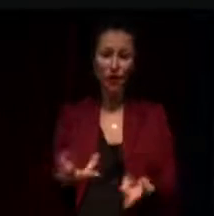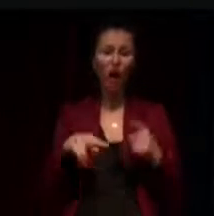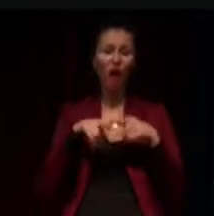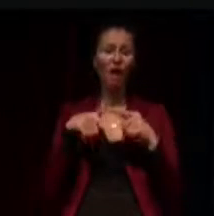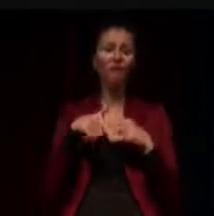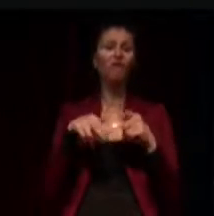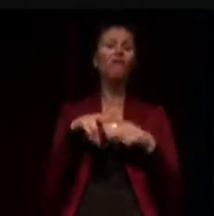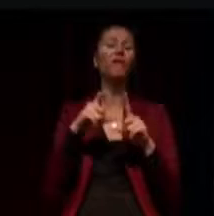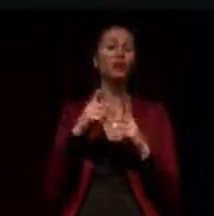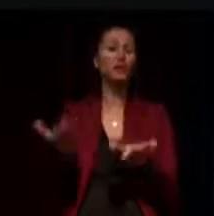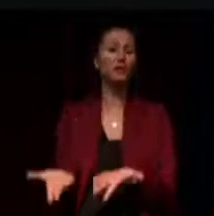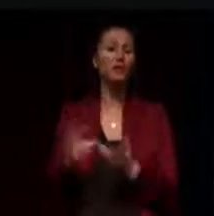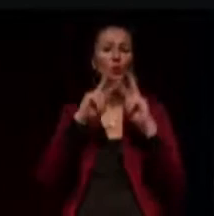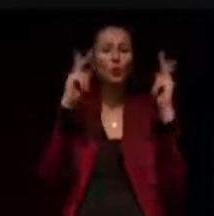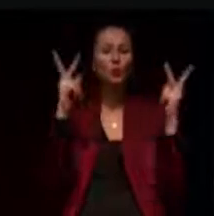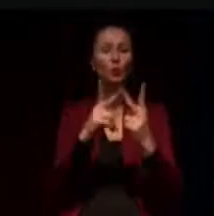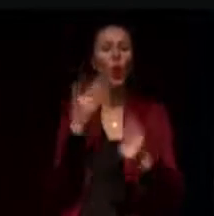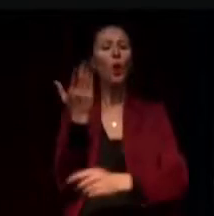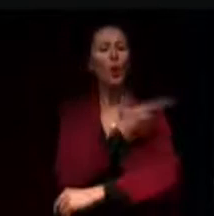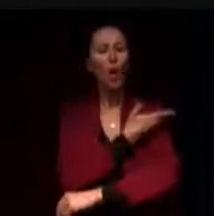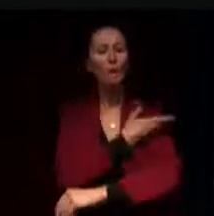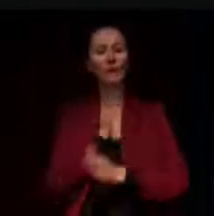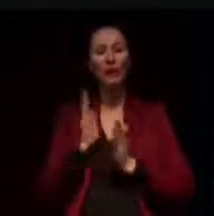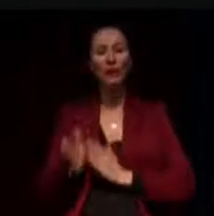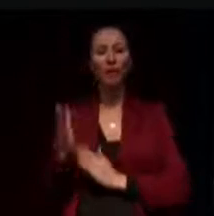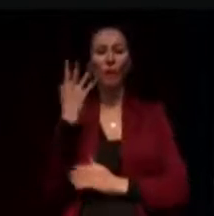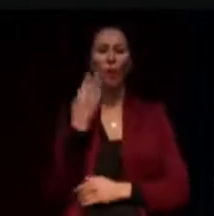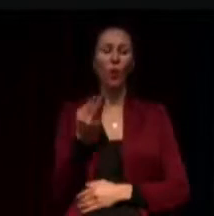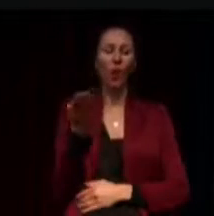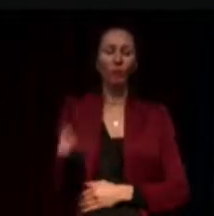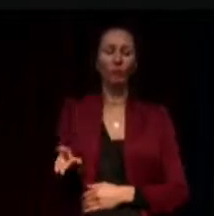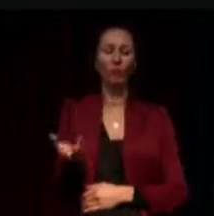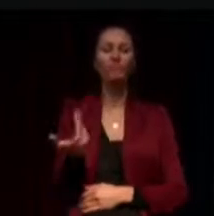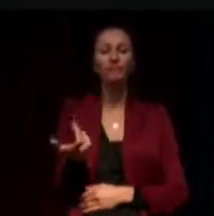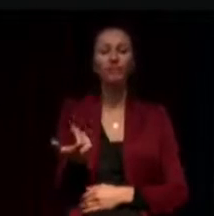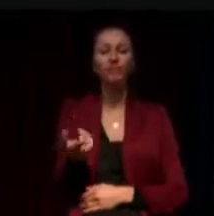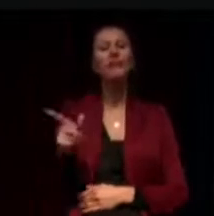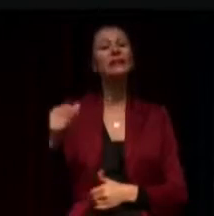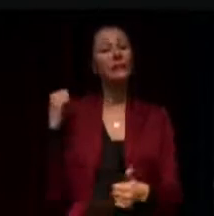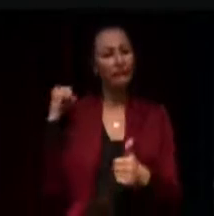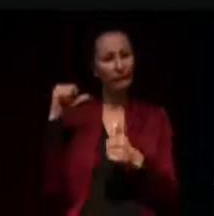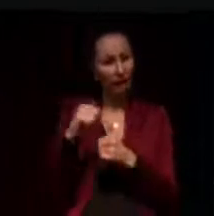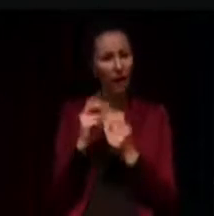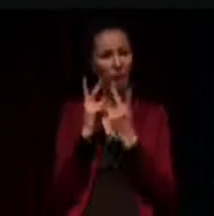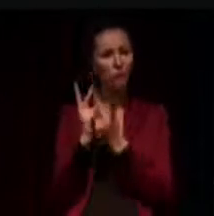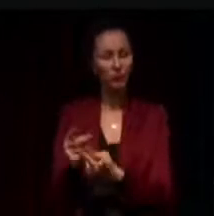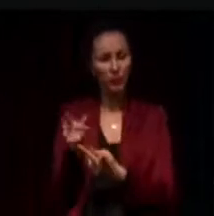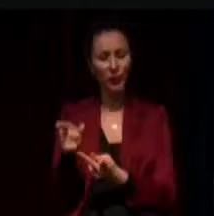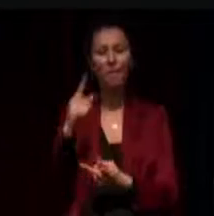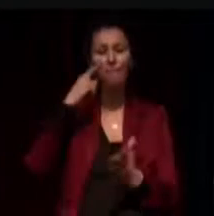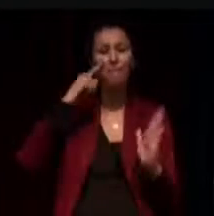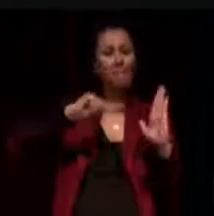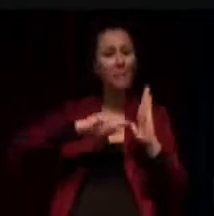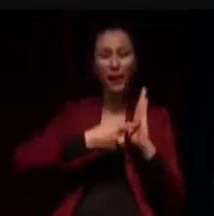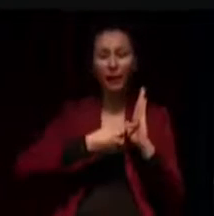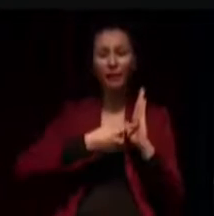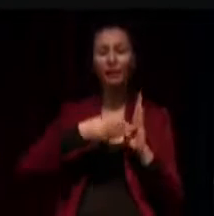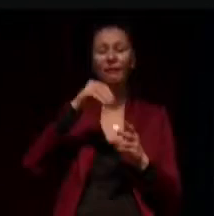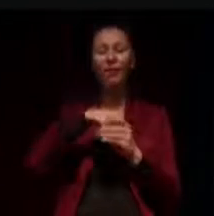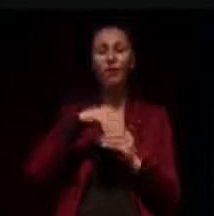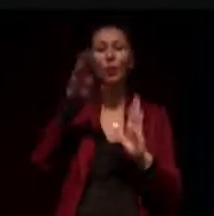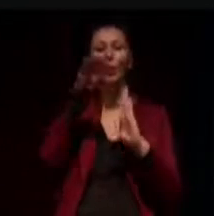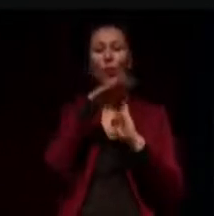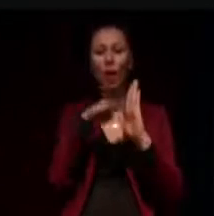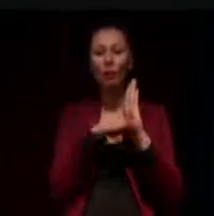afet. Dünyada ve ülkemizde devam eden bir afet. Burada da yine belirlenen